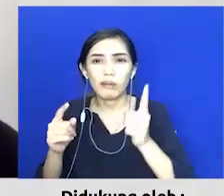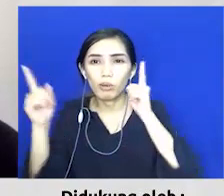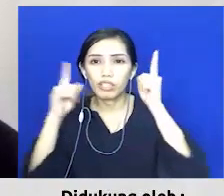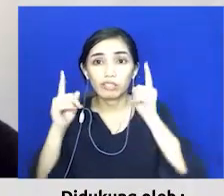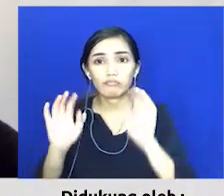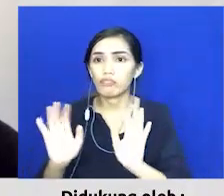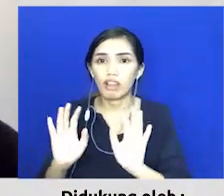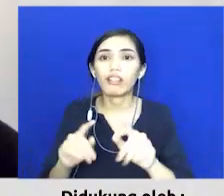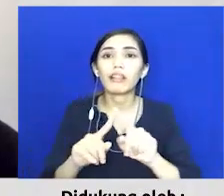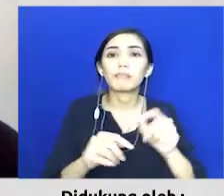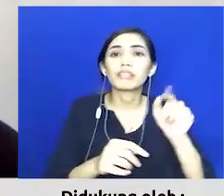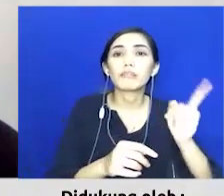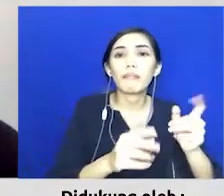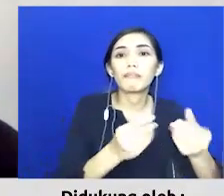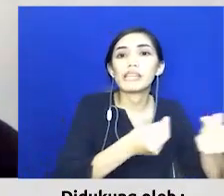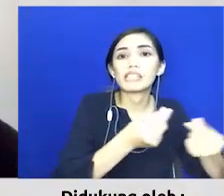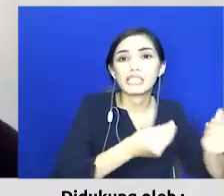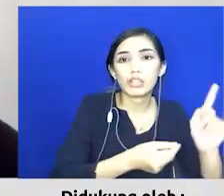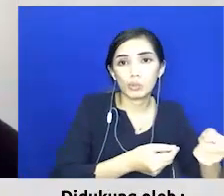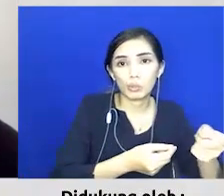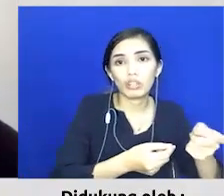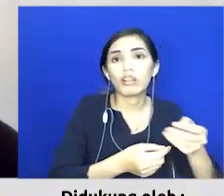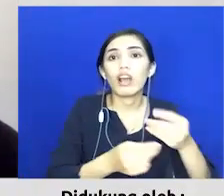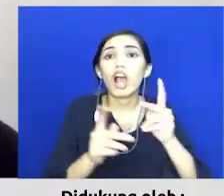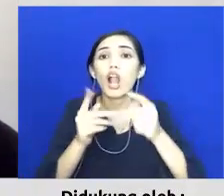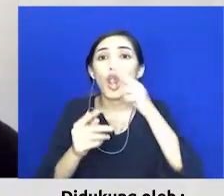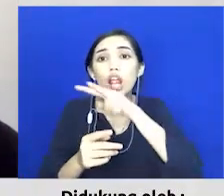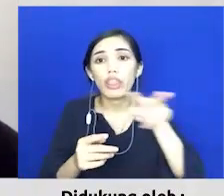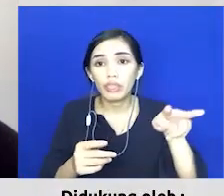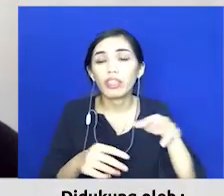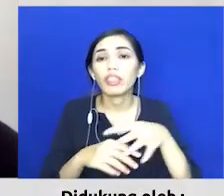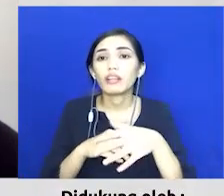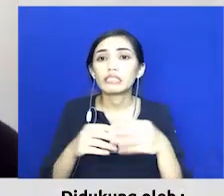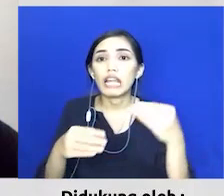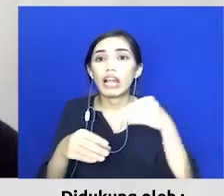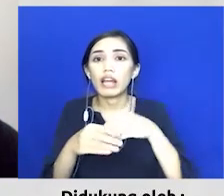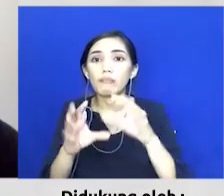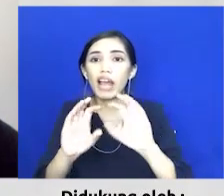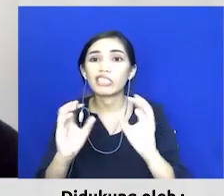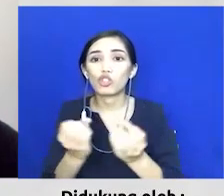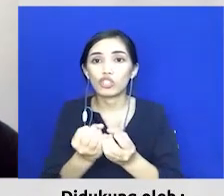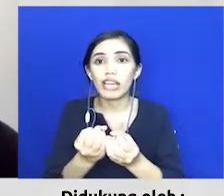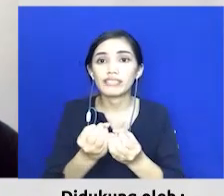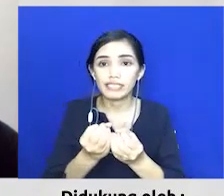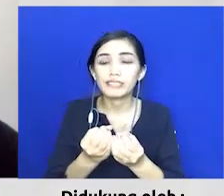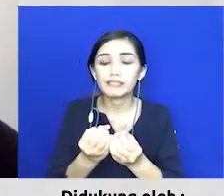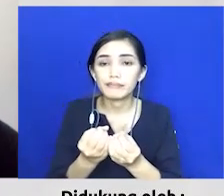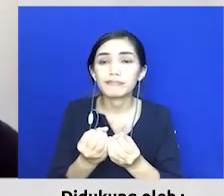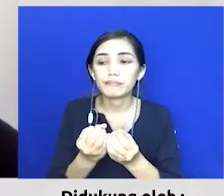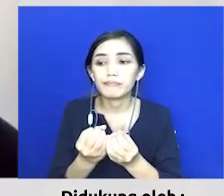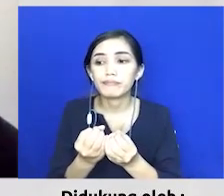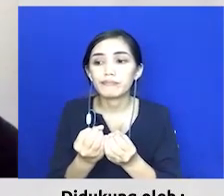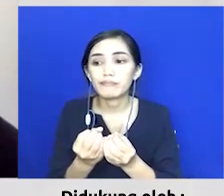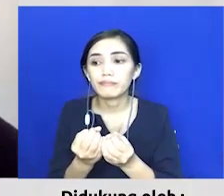asosiasi-asosiasi, di dalam badan-badan sensor, ya itu suara bisnis masuk,